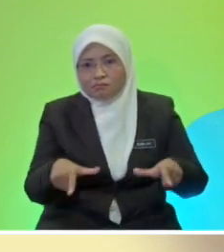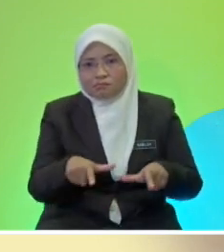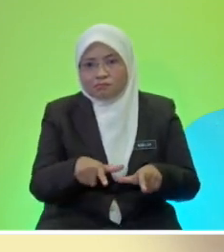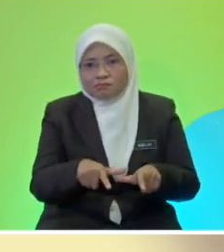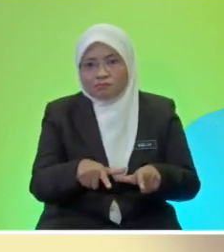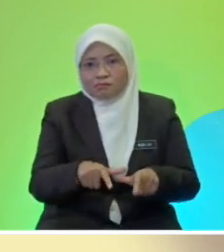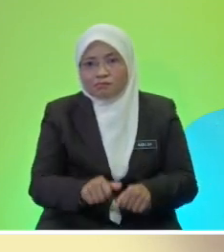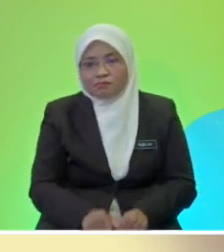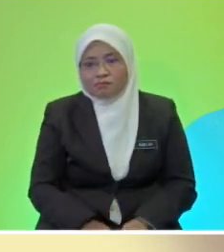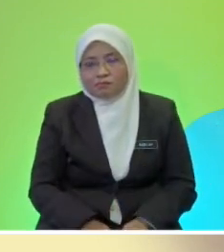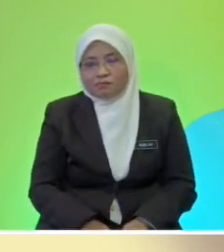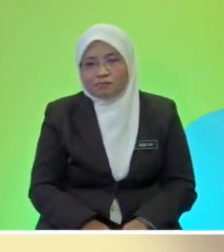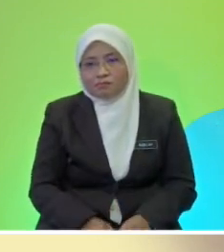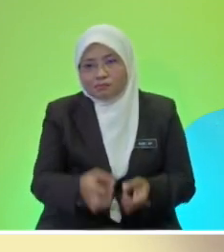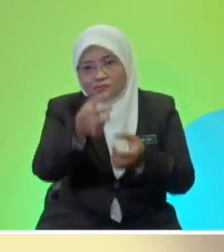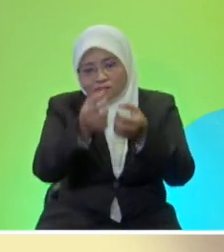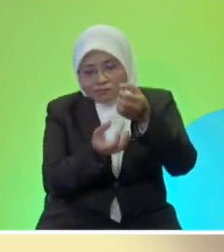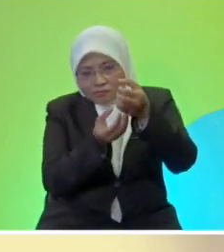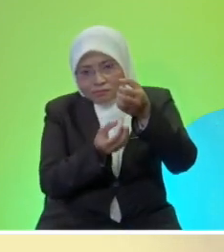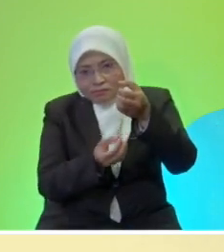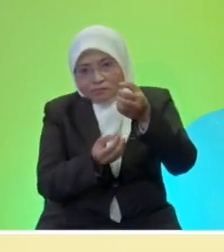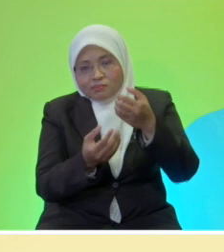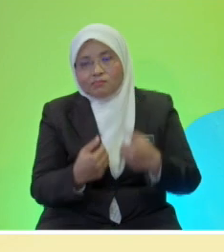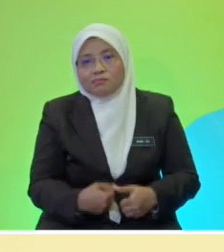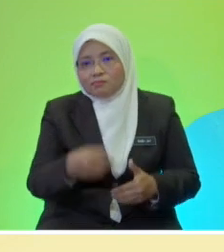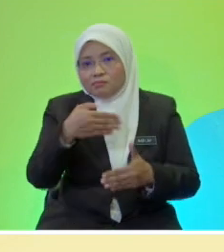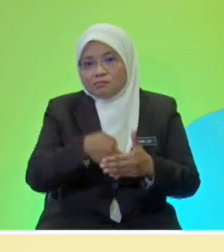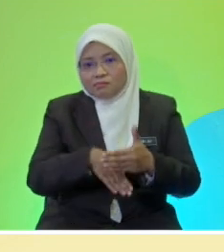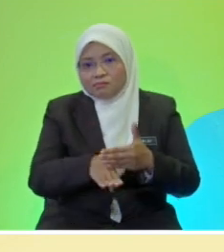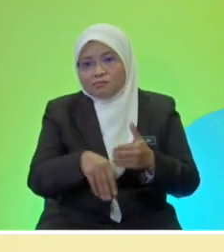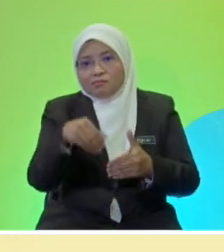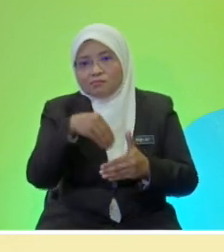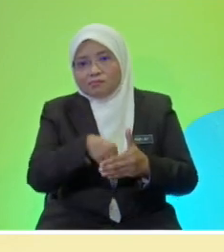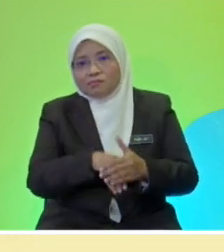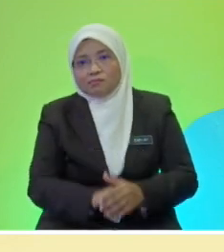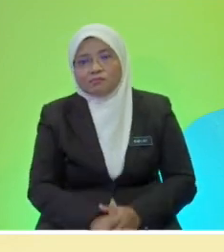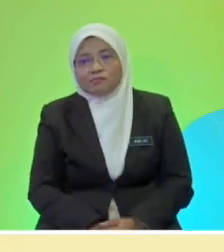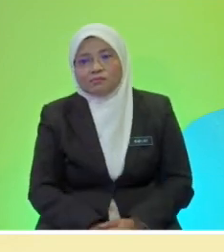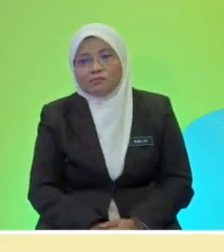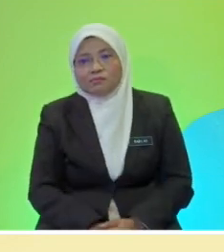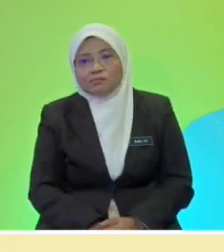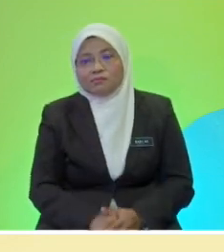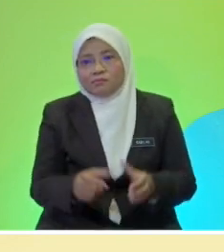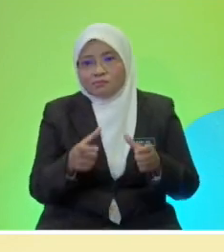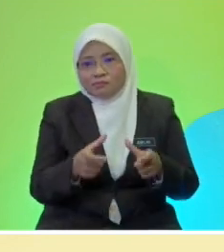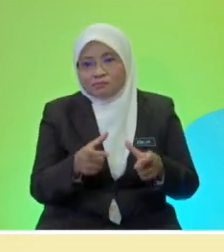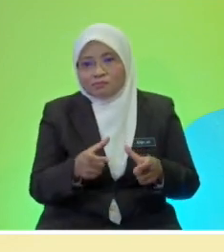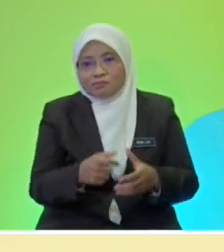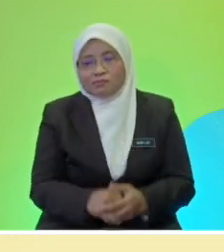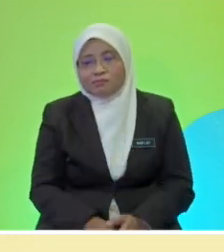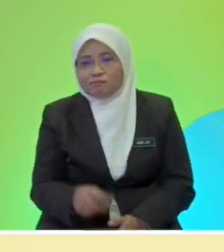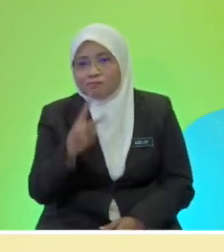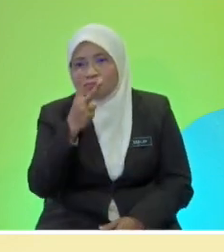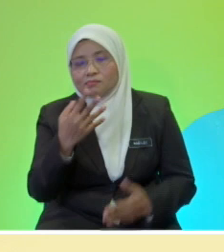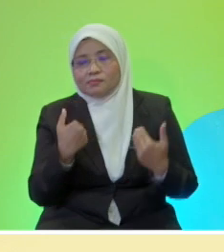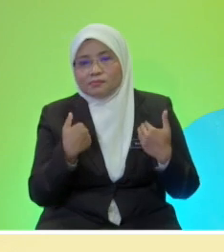ada mendakan yang ada di bawah tuh dia akan masukkan ke dalam piring Patrick Oke dalam video tadi kalau kita tengok ada beberapa